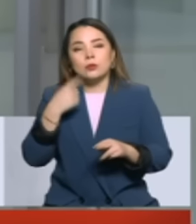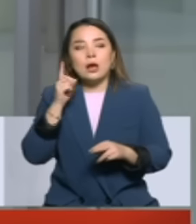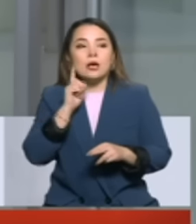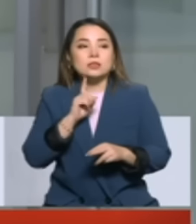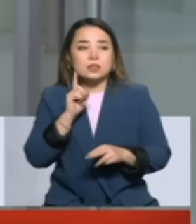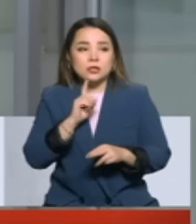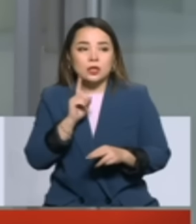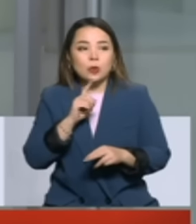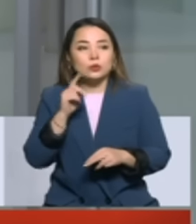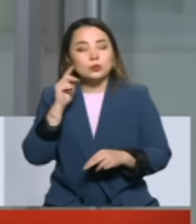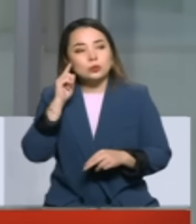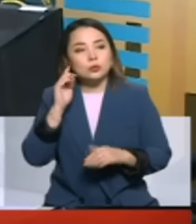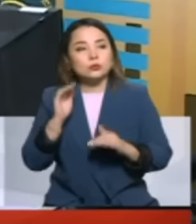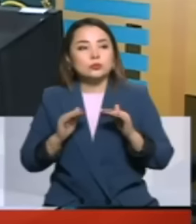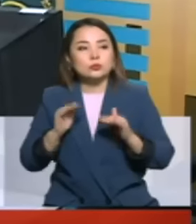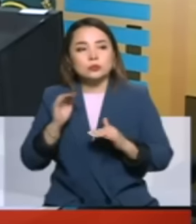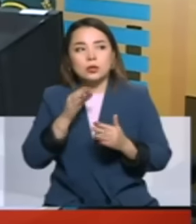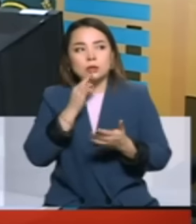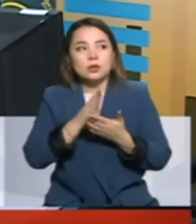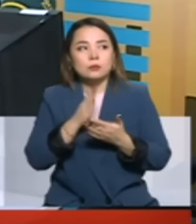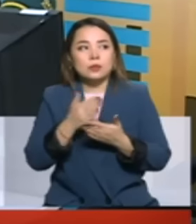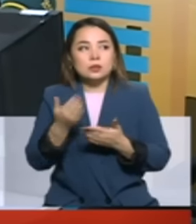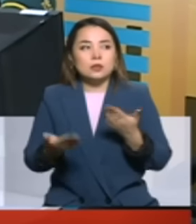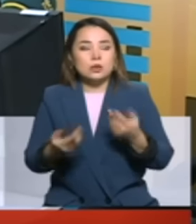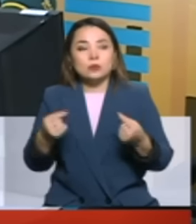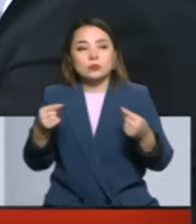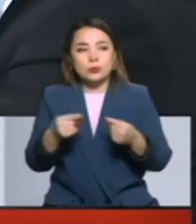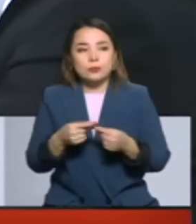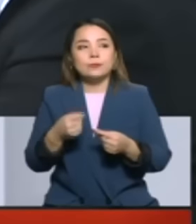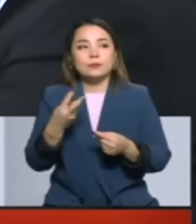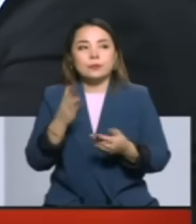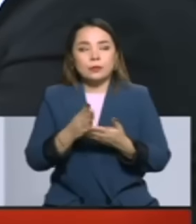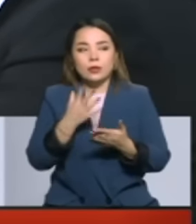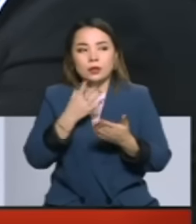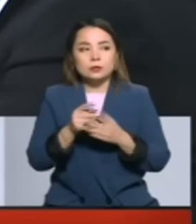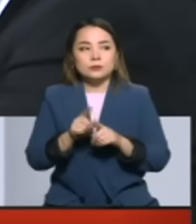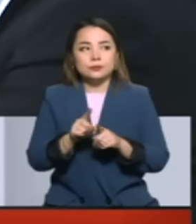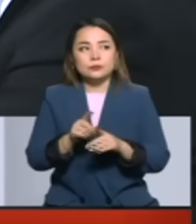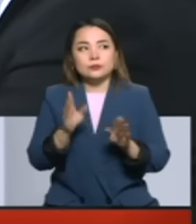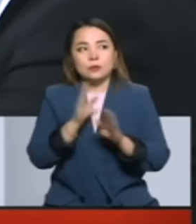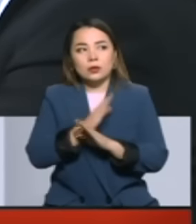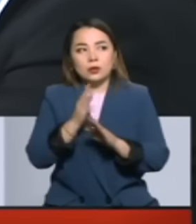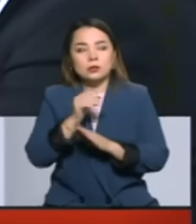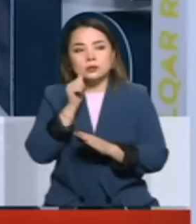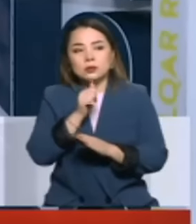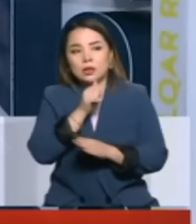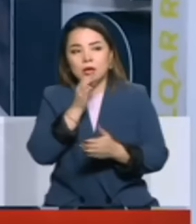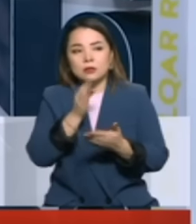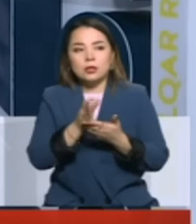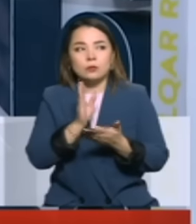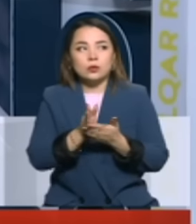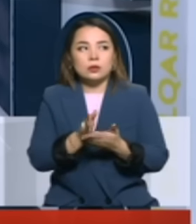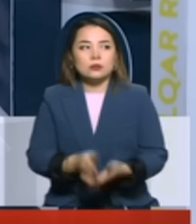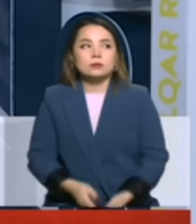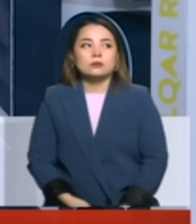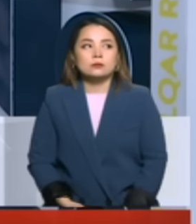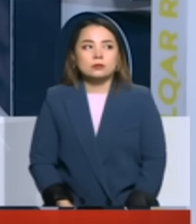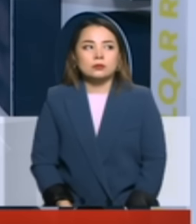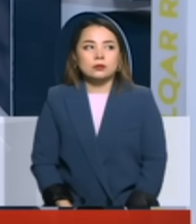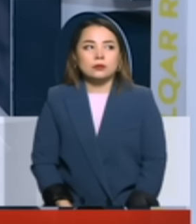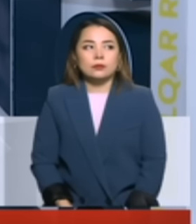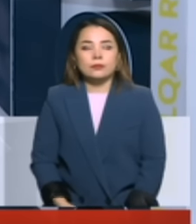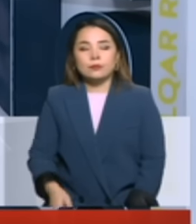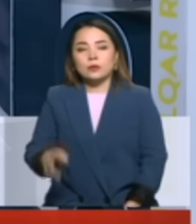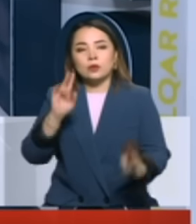әзірге күдік ойым. Бұл күдік расталса, бір емес енді екі бірдей тағдыр жұмбаққа айналады.